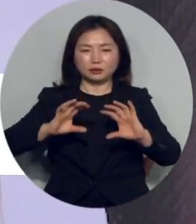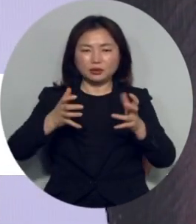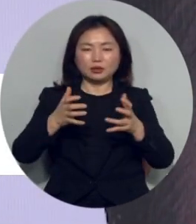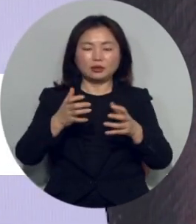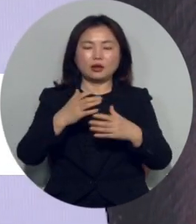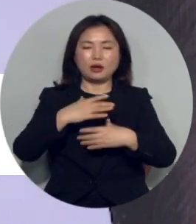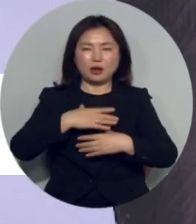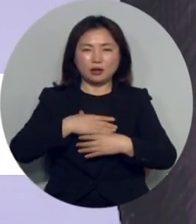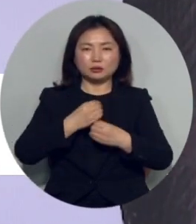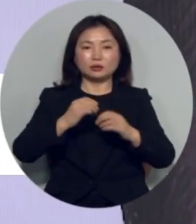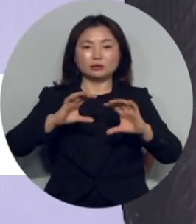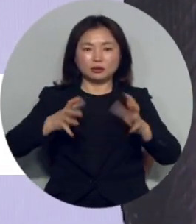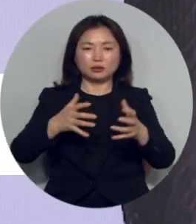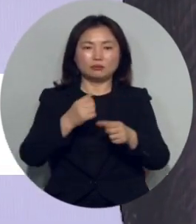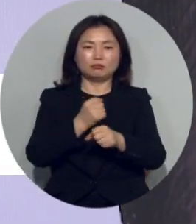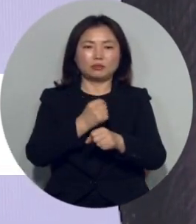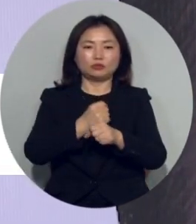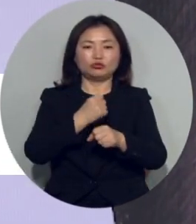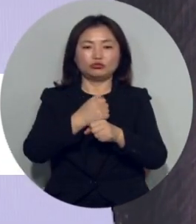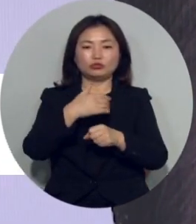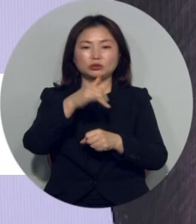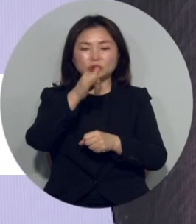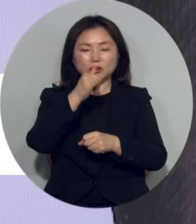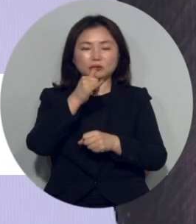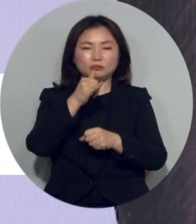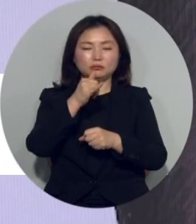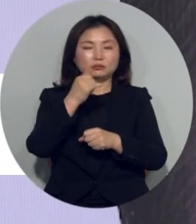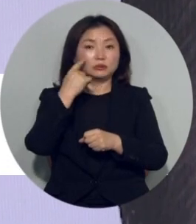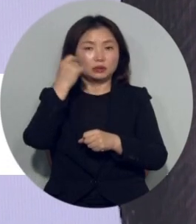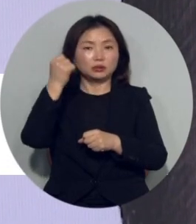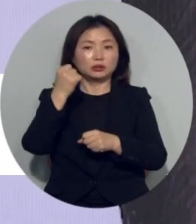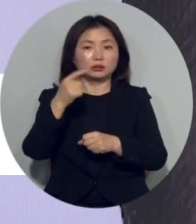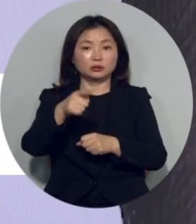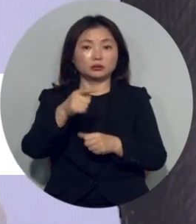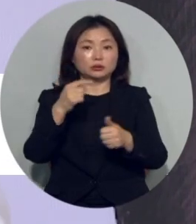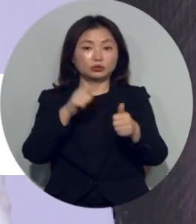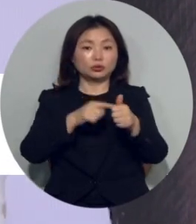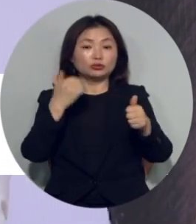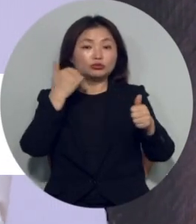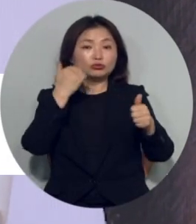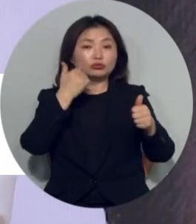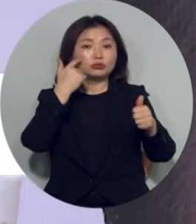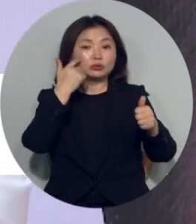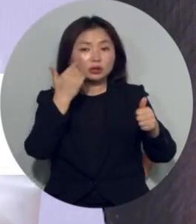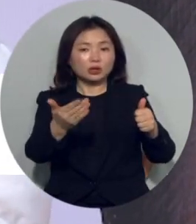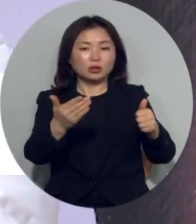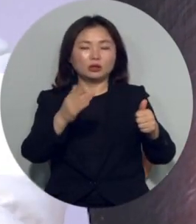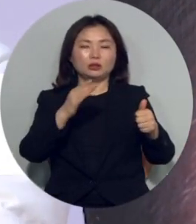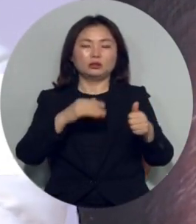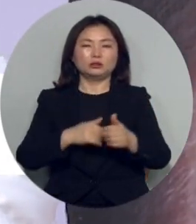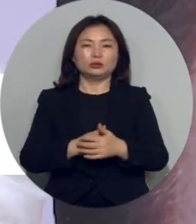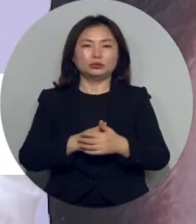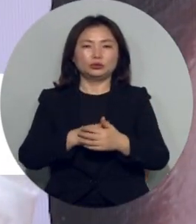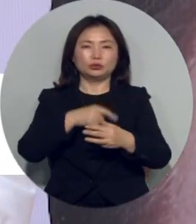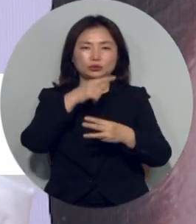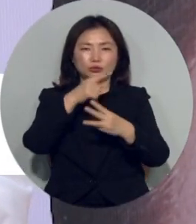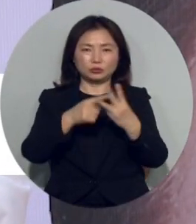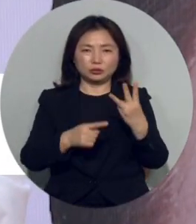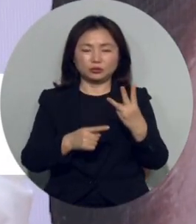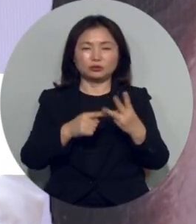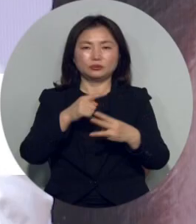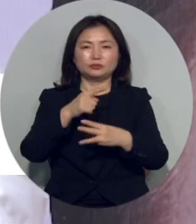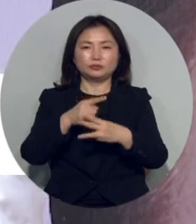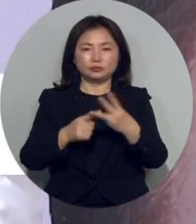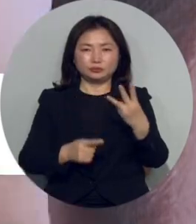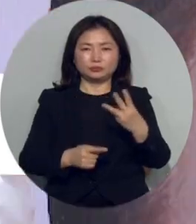나라, 안전한 나라 만들 수 있다고 생각하는데 그 주역 누굽니까?